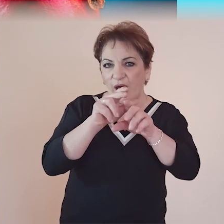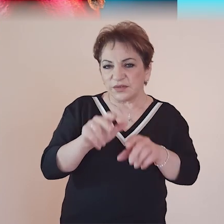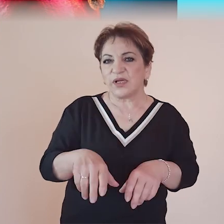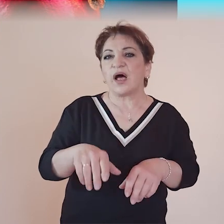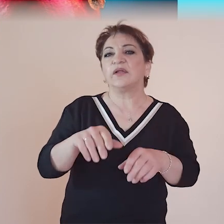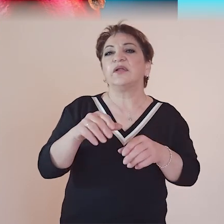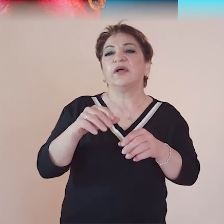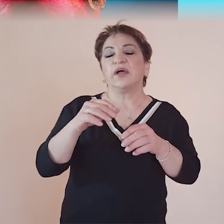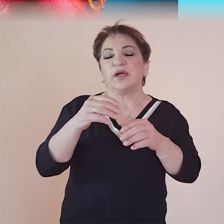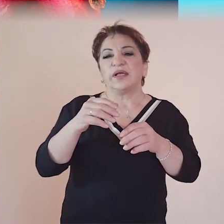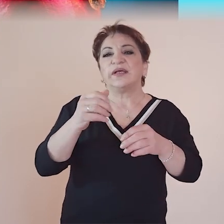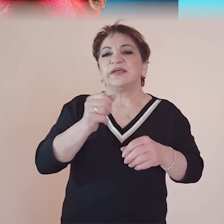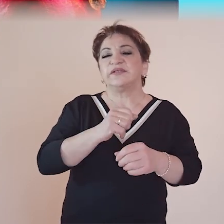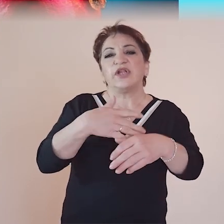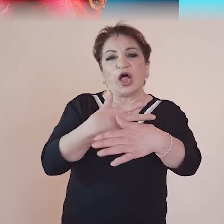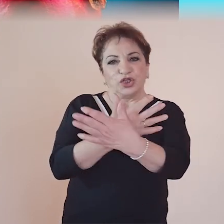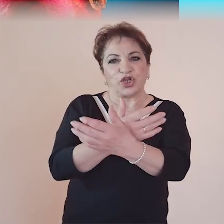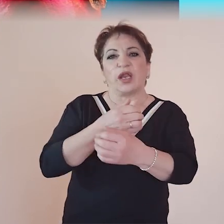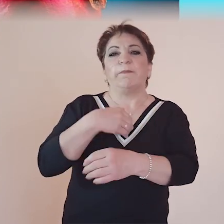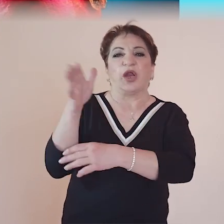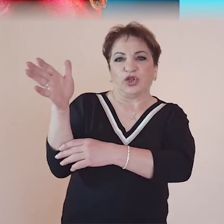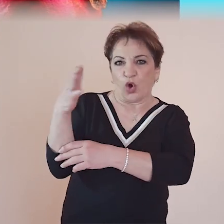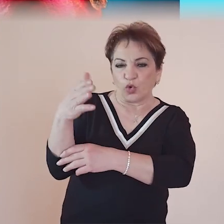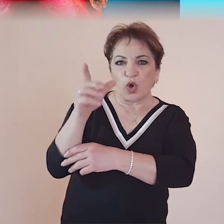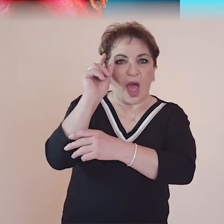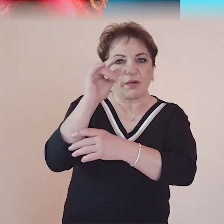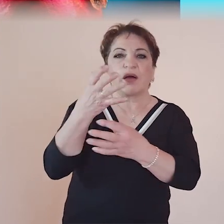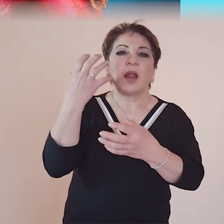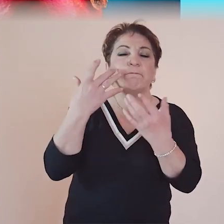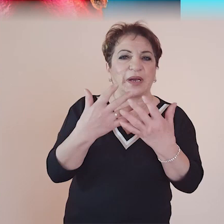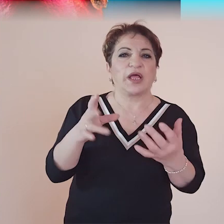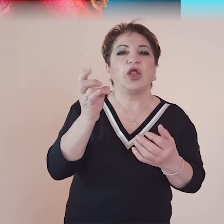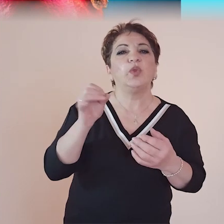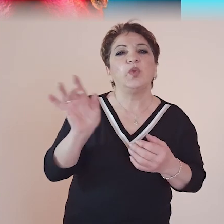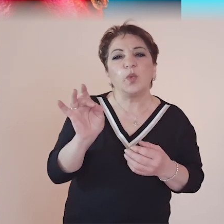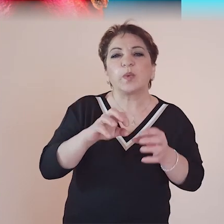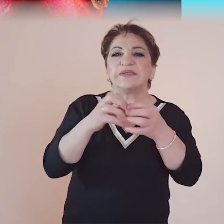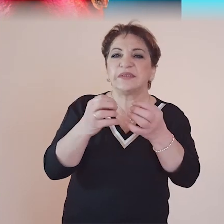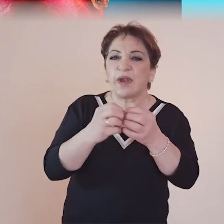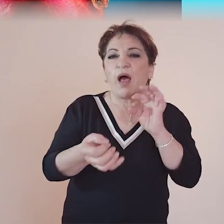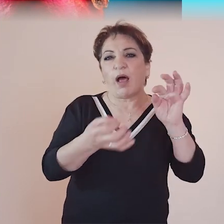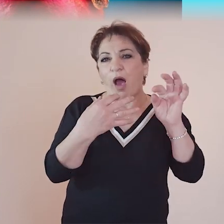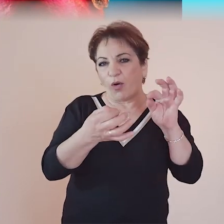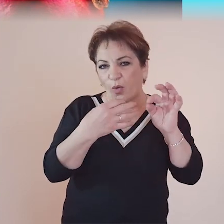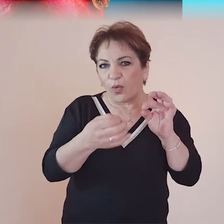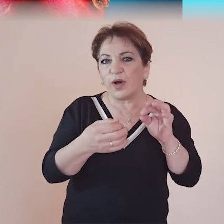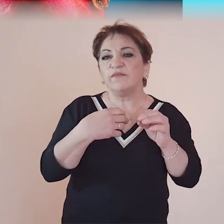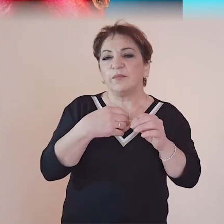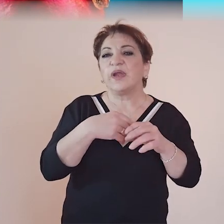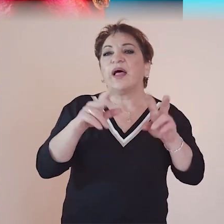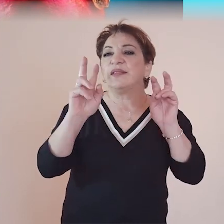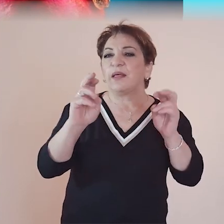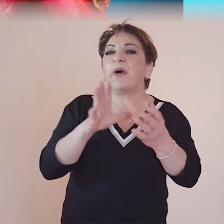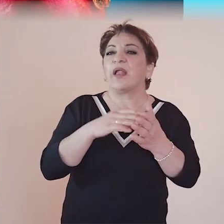գորգ, զինանը շանը, մեր երագոյին դրոշը, հայկական մրքերը, նուր, ծիրան խաղող և իհարկ է մեր թեման